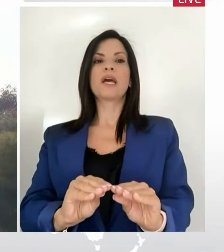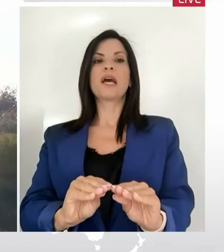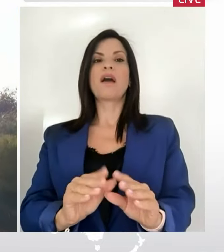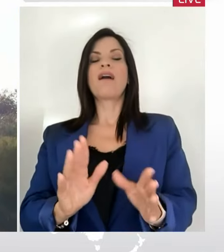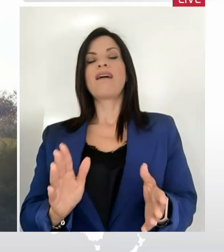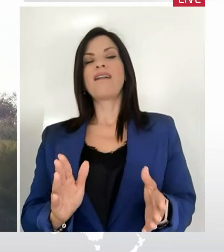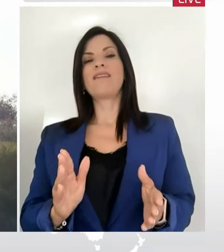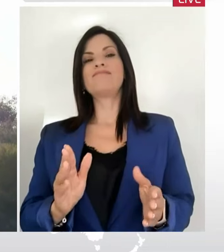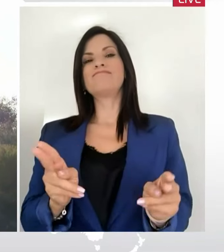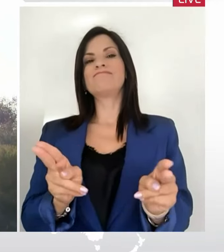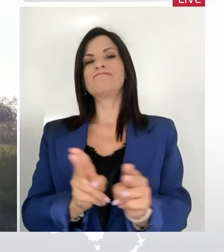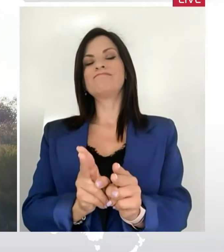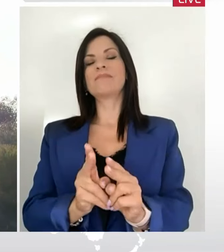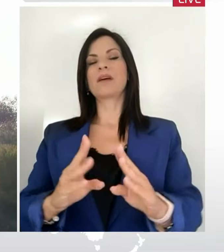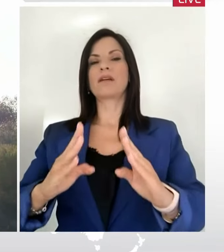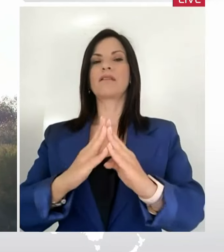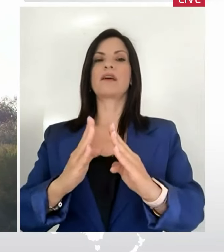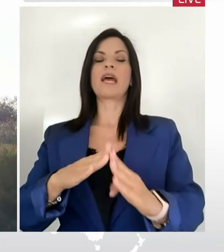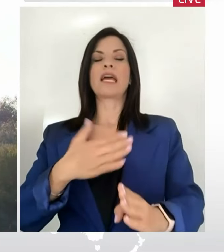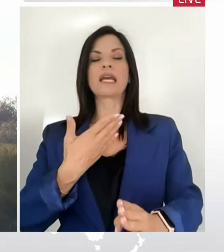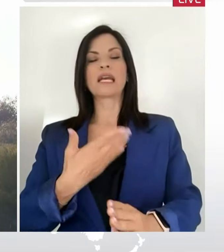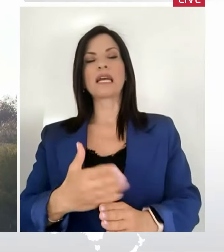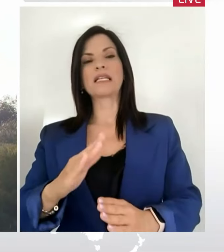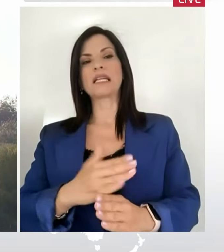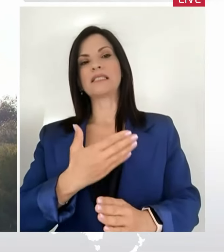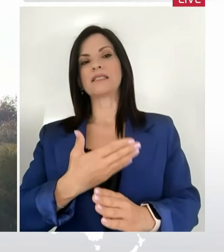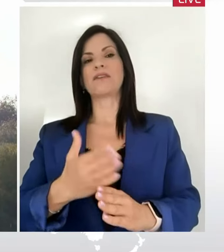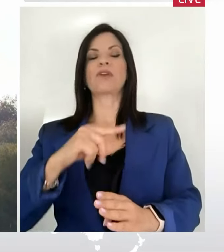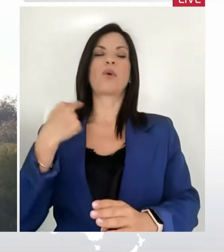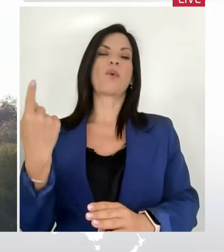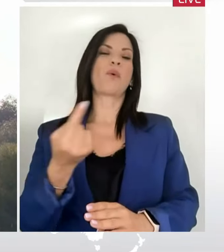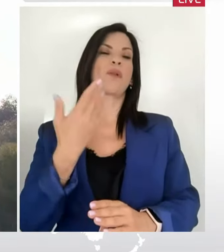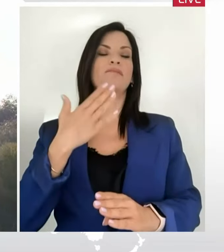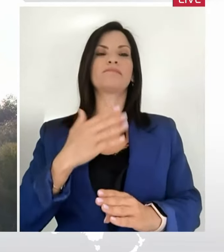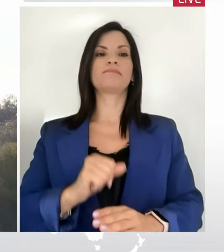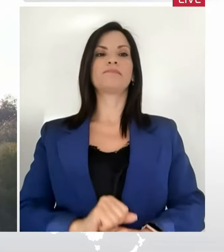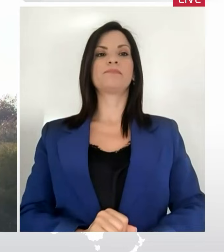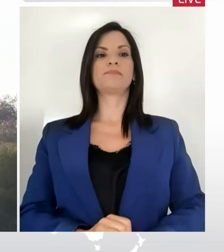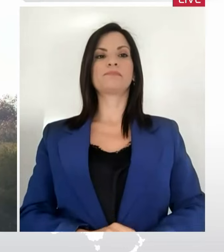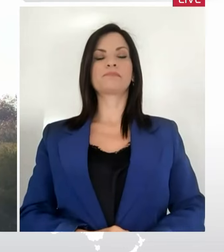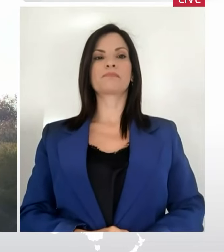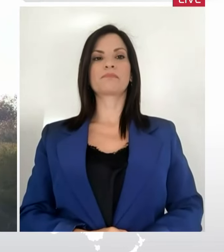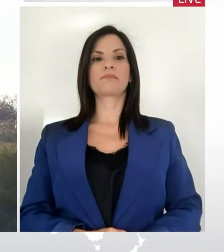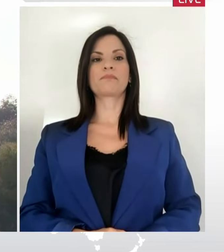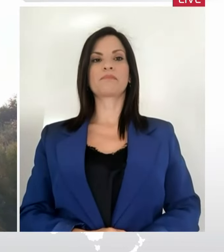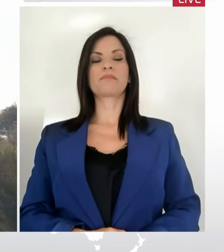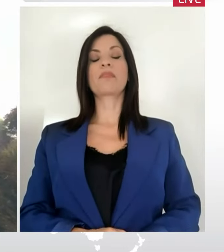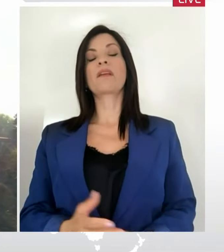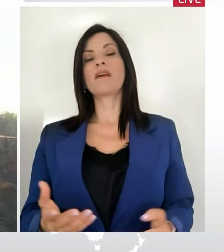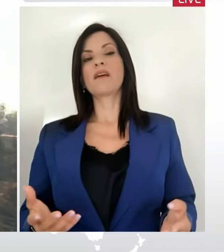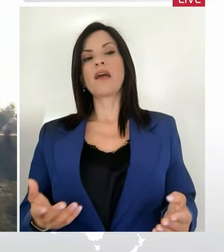κατοικία Βρετανών έχει καταστραφεί ολοσχερός. Πραγματικά δύσκολες οι ώρες,